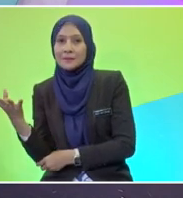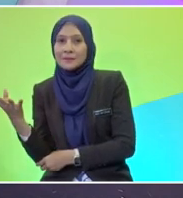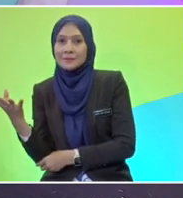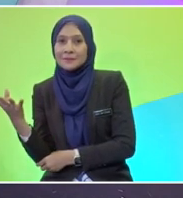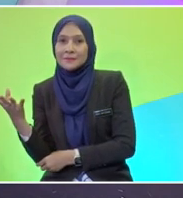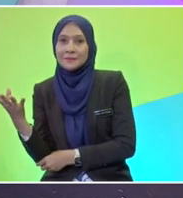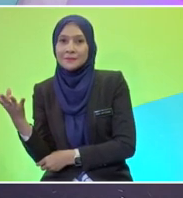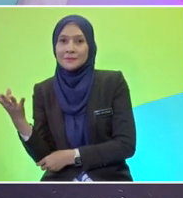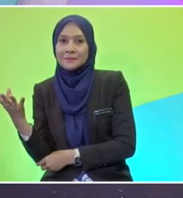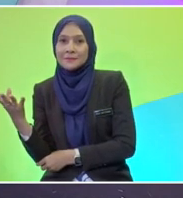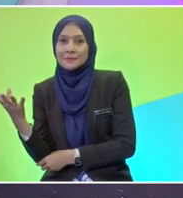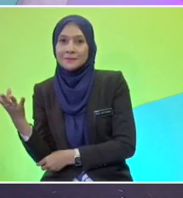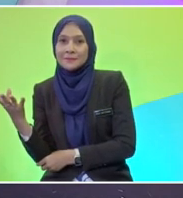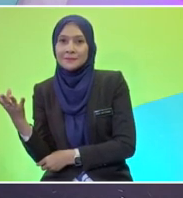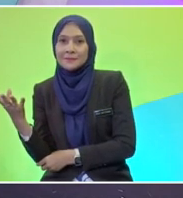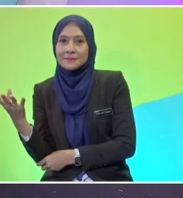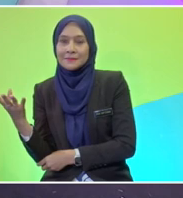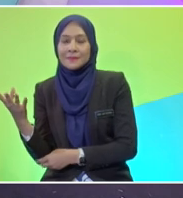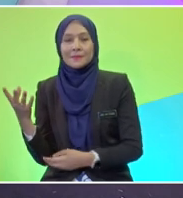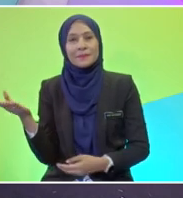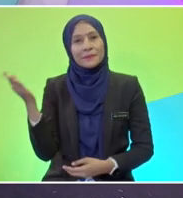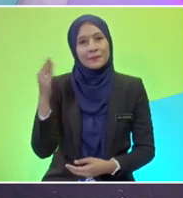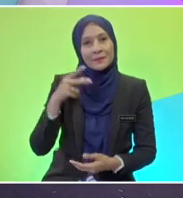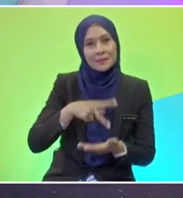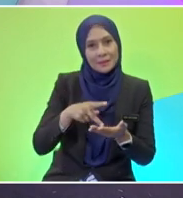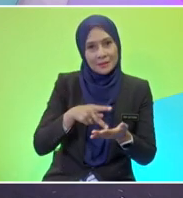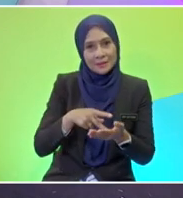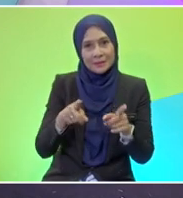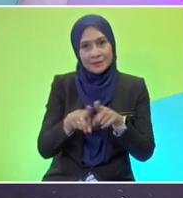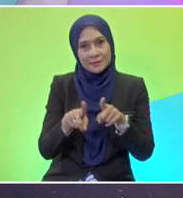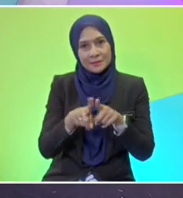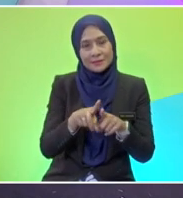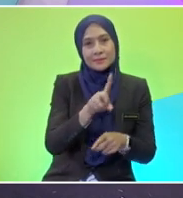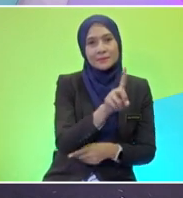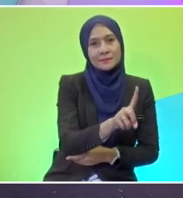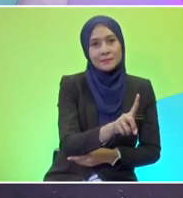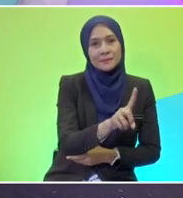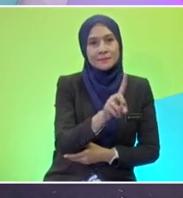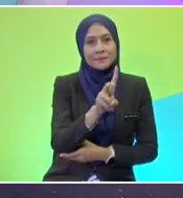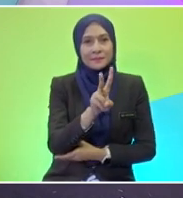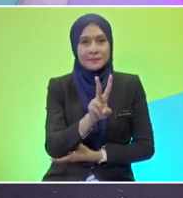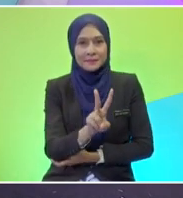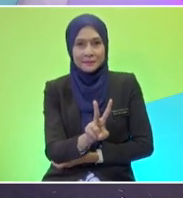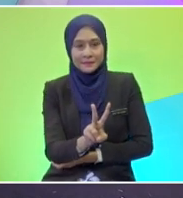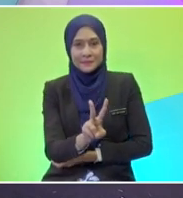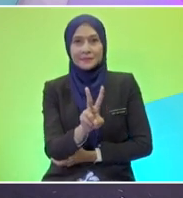cikgu. Murid-murid tak sabar nak kira tu. Betul, sama-sama kita kira ya. Satu,